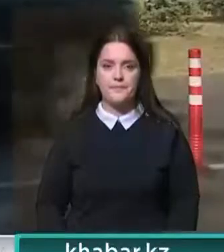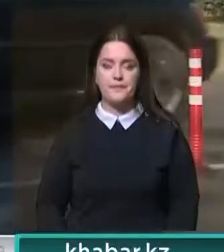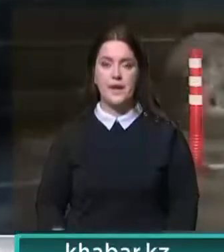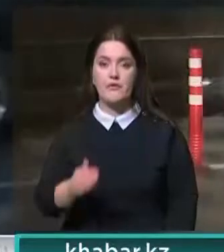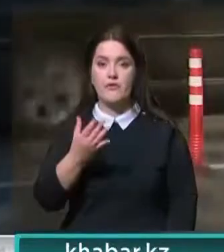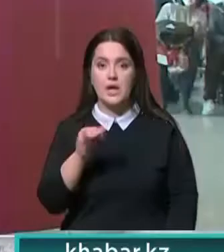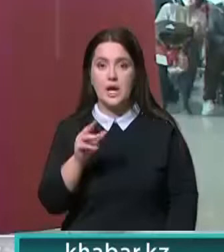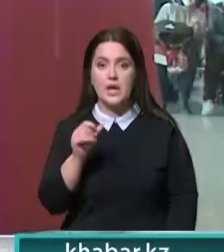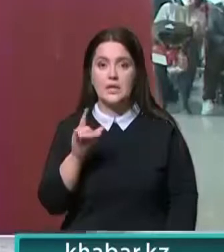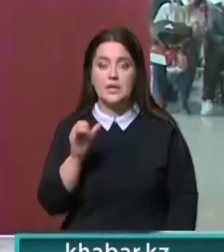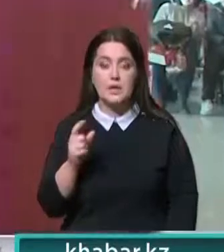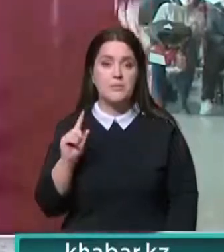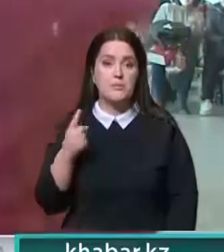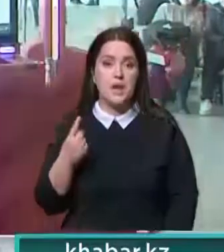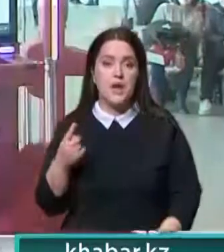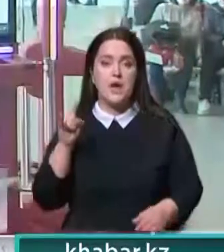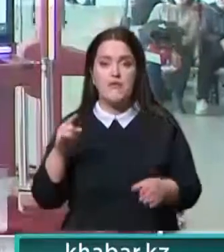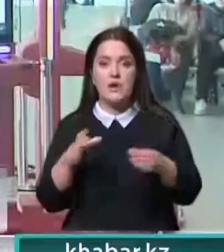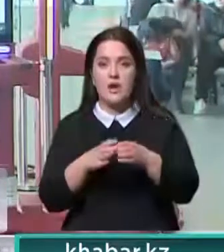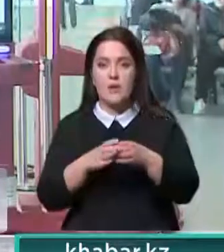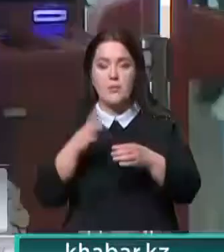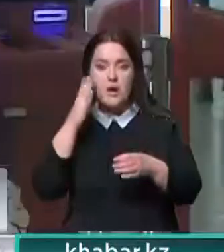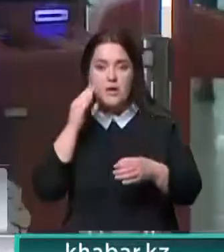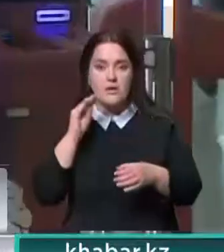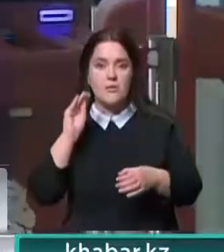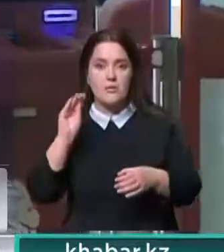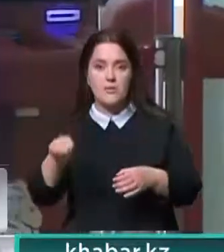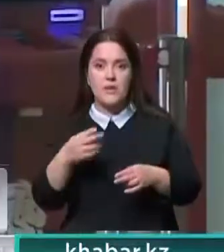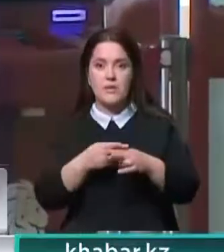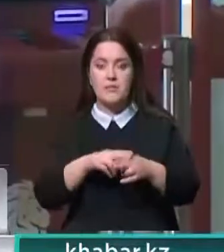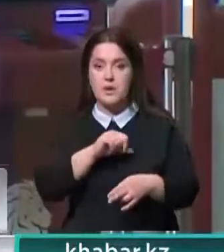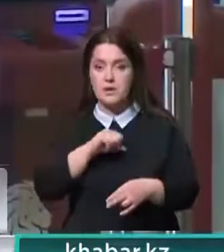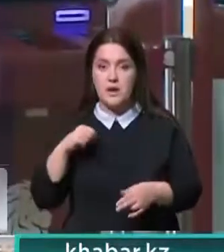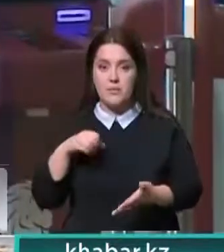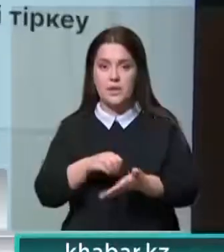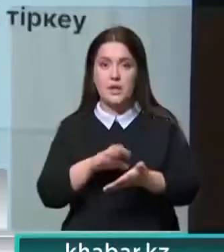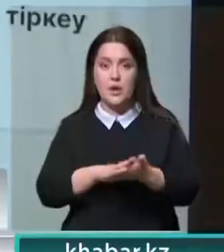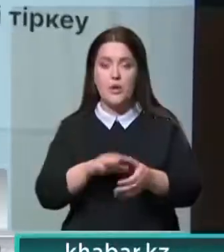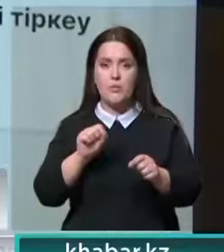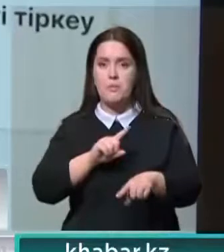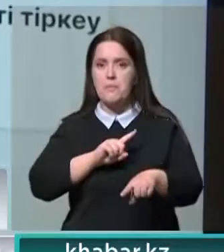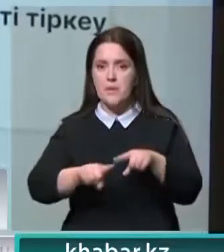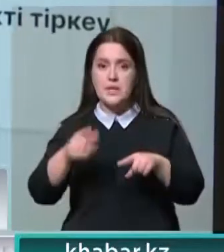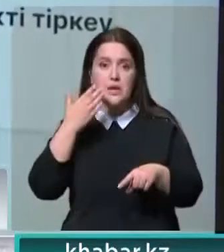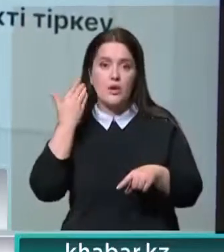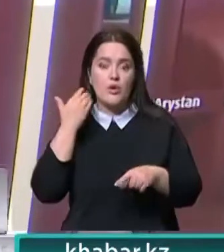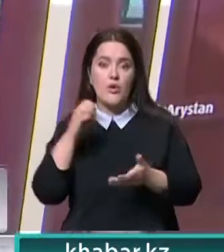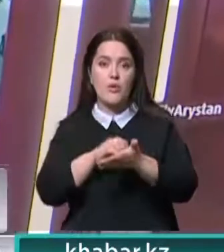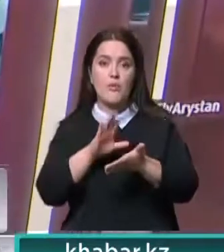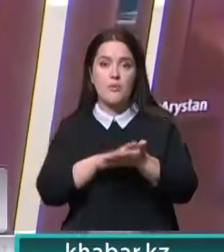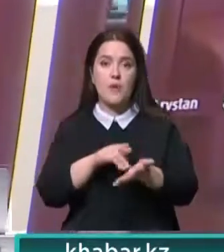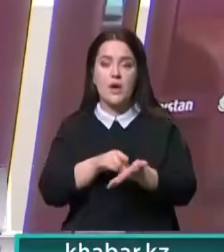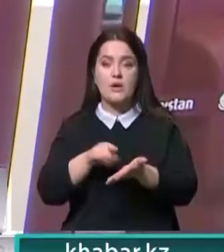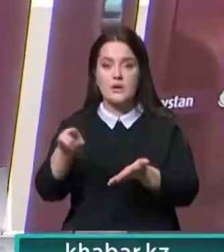«Флайерстан» стала первой авиакомпанией, установившей в алматинском аэропорту киоски саморегистрации. Пассажиры могут быстро и легко пройти регистрацию на рейс